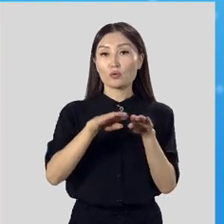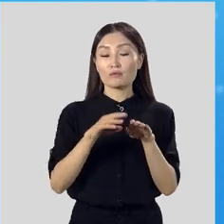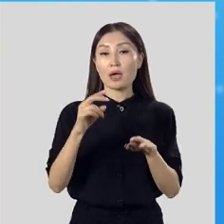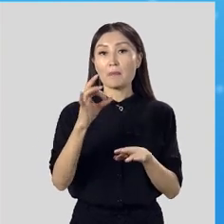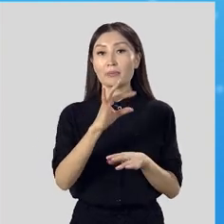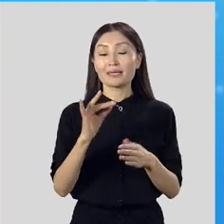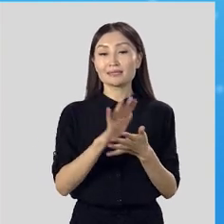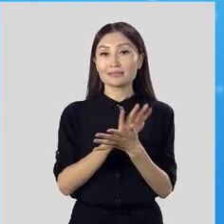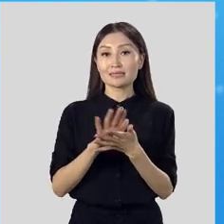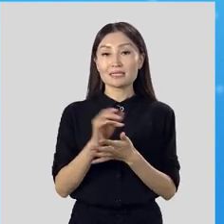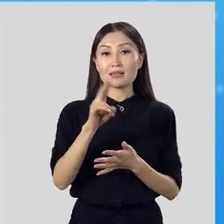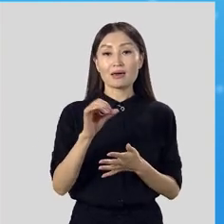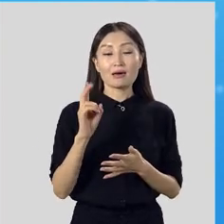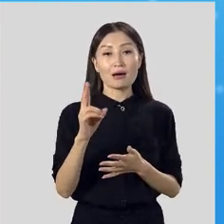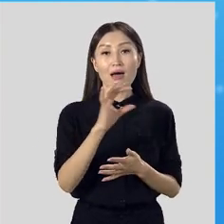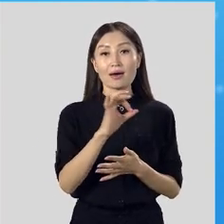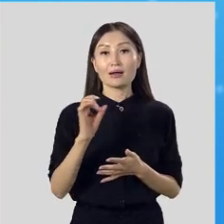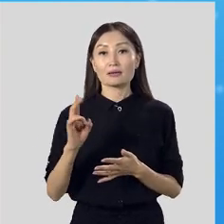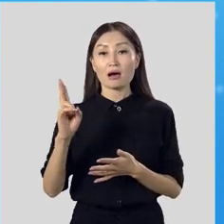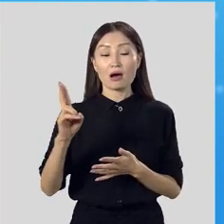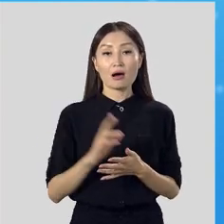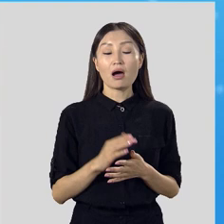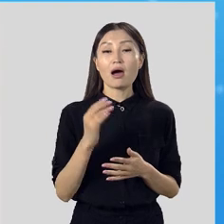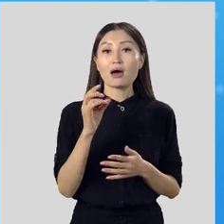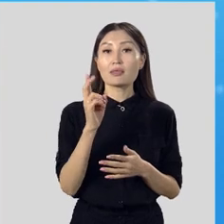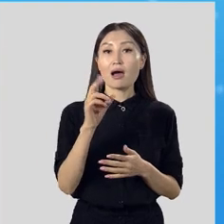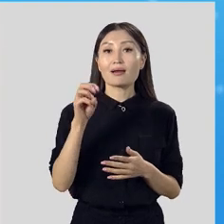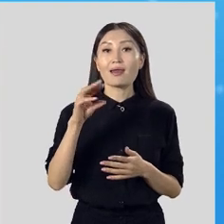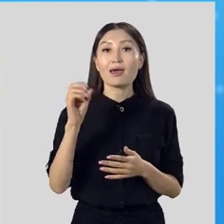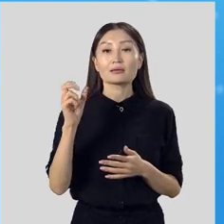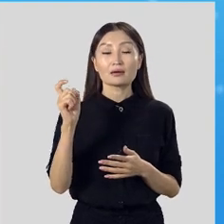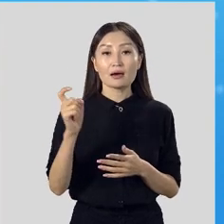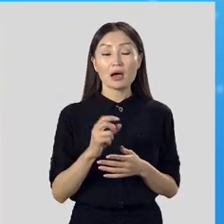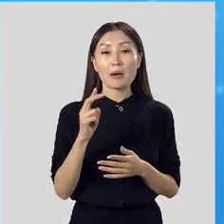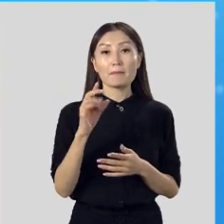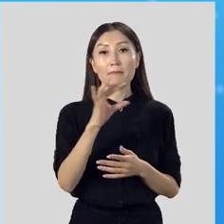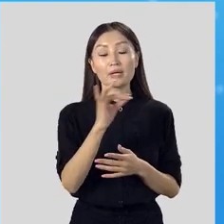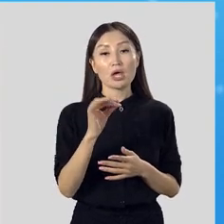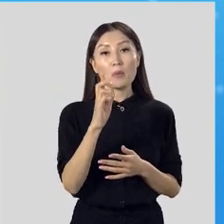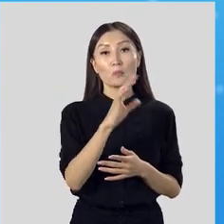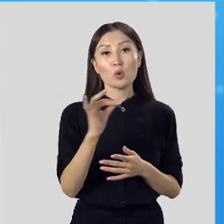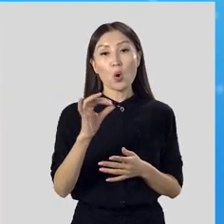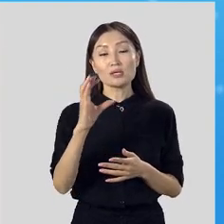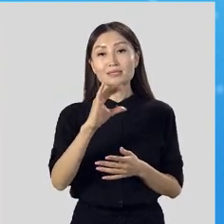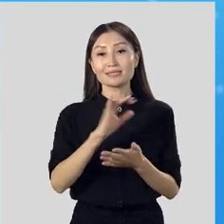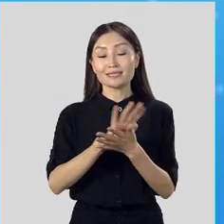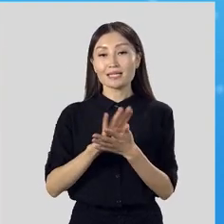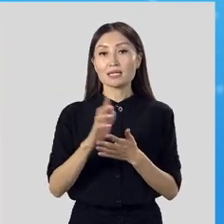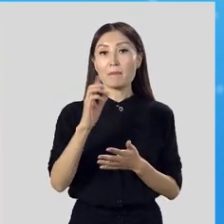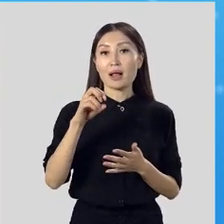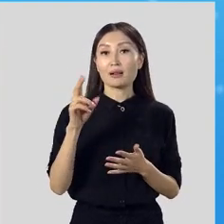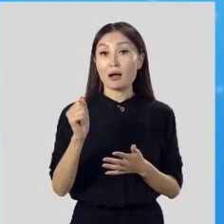при синтезе ДНК и РНК, а на клеточном – при биосинтезе белка.